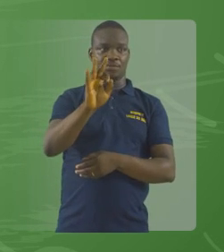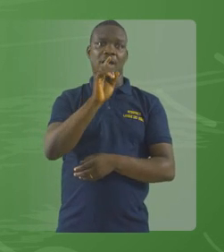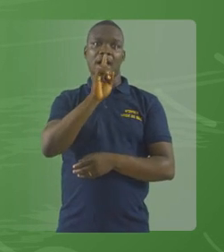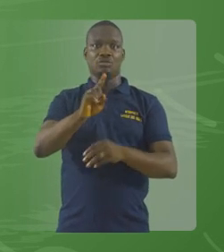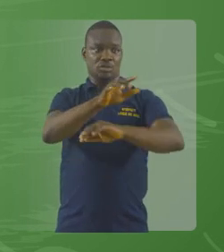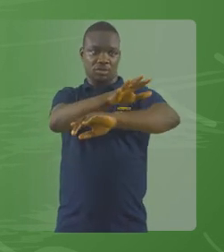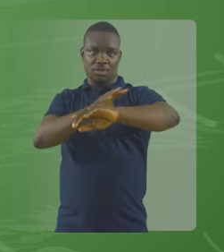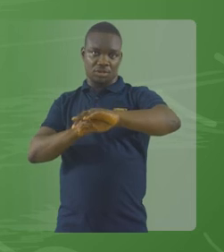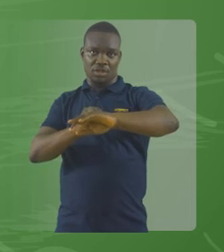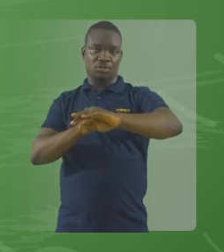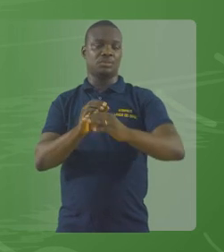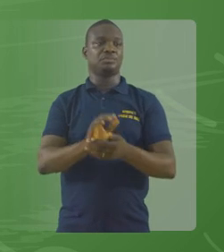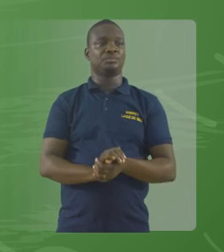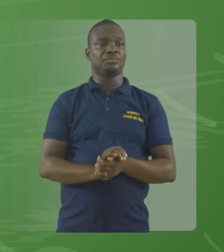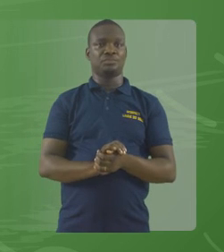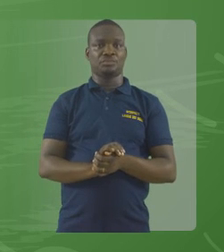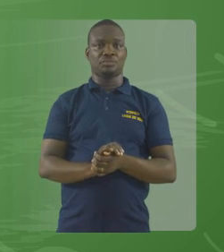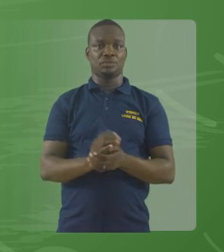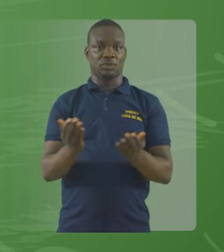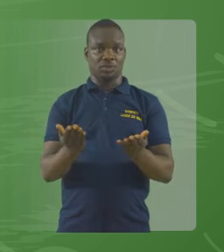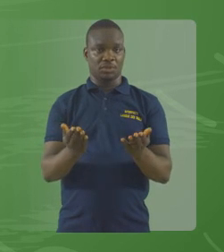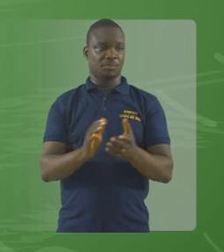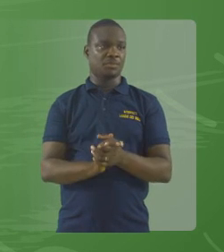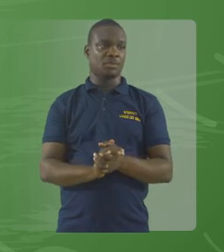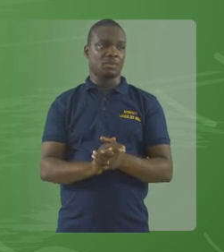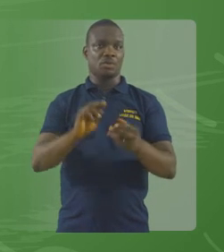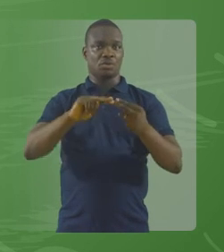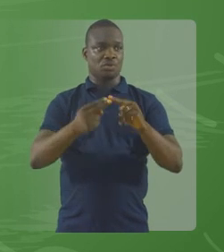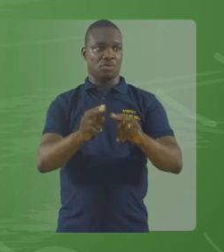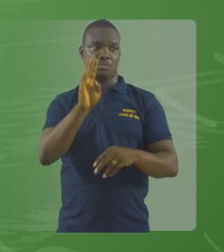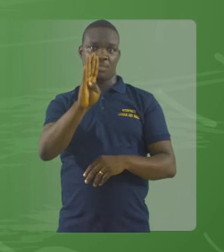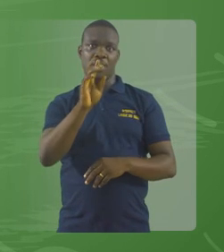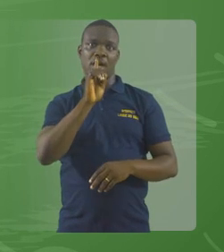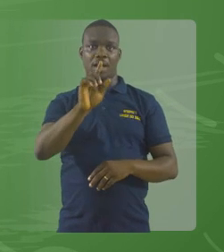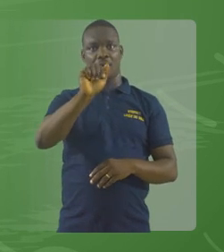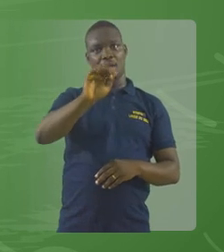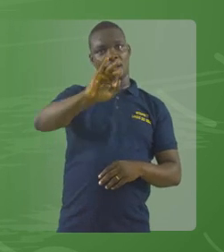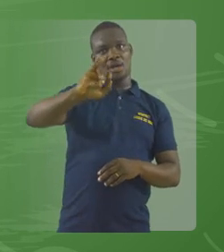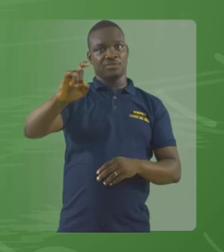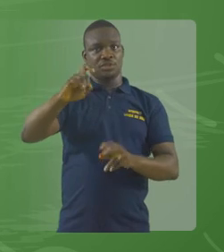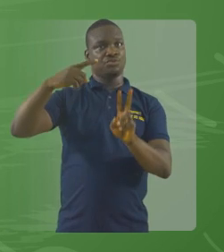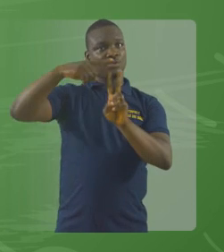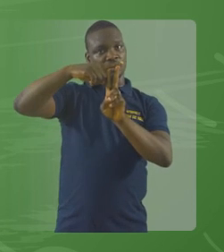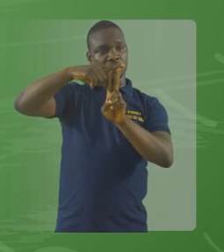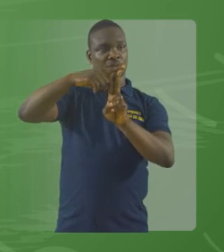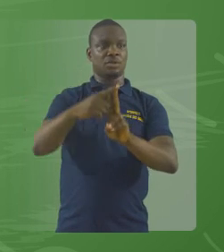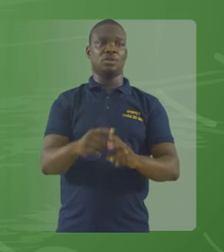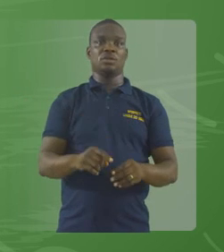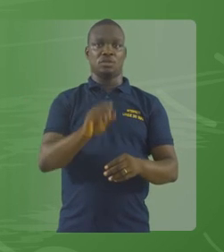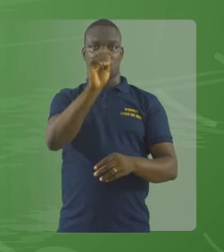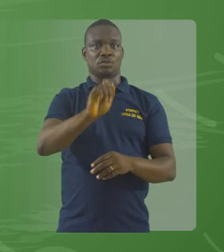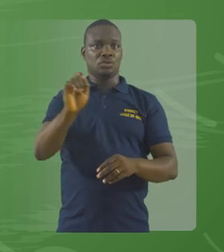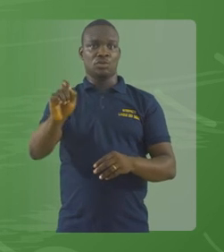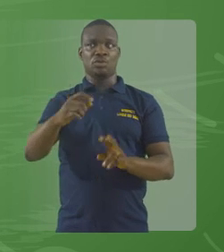translation, dans notre cas. Le nombre B étant la fixe du vecteur, alors son vecteur aura